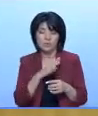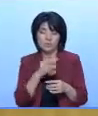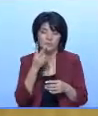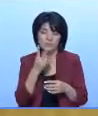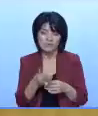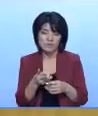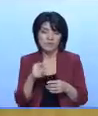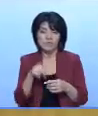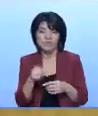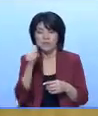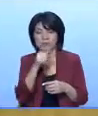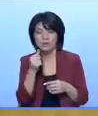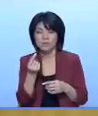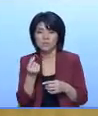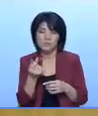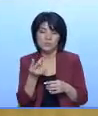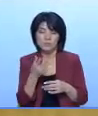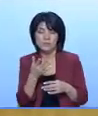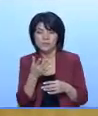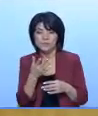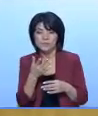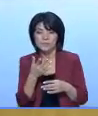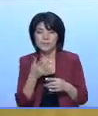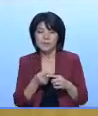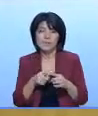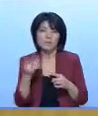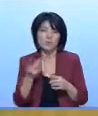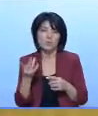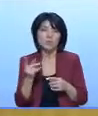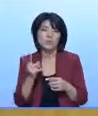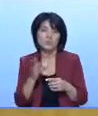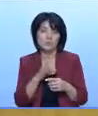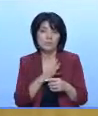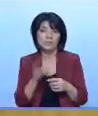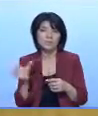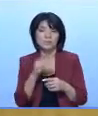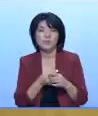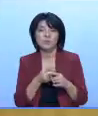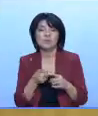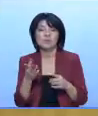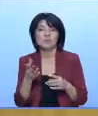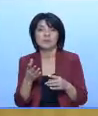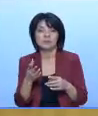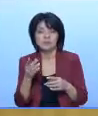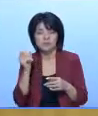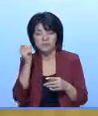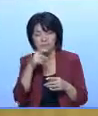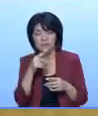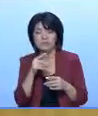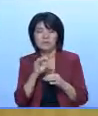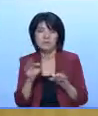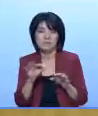өсіп келе жатыр. Сол себепті де біз оны 2 жыл бұрын республикалық деңгейдегі шара деп жариялаған болатынбыз.